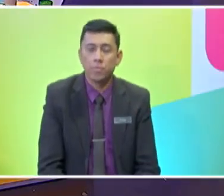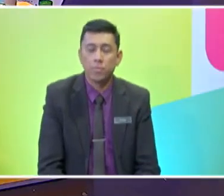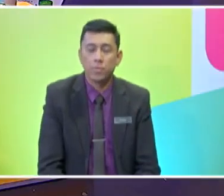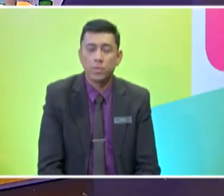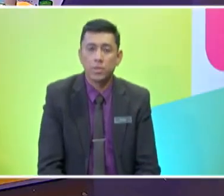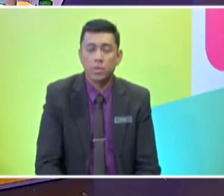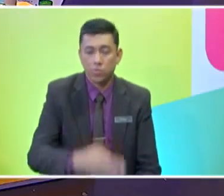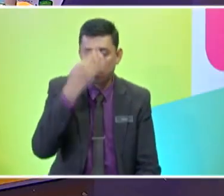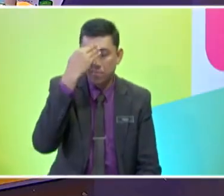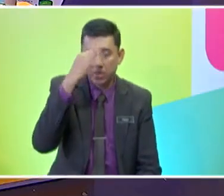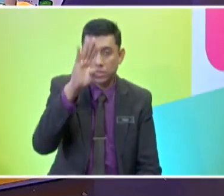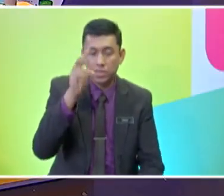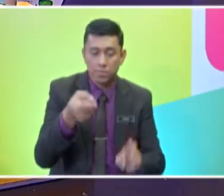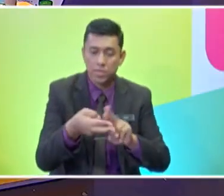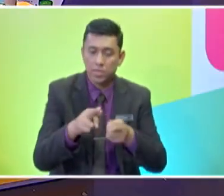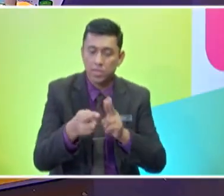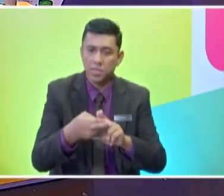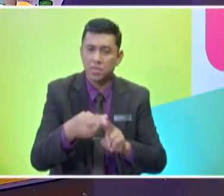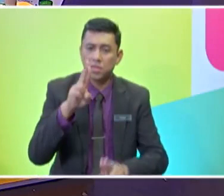yang tidak tahu